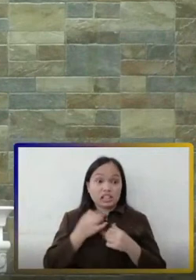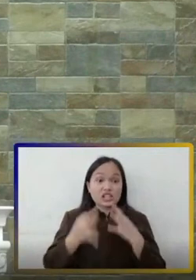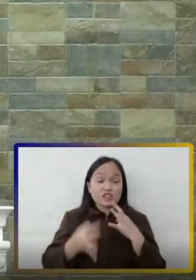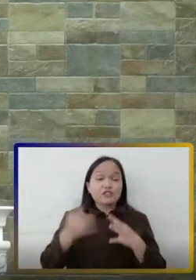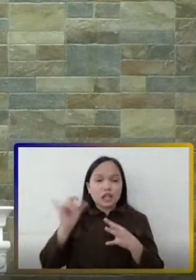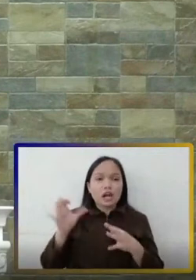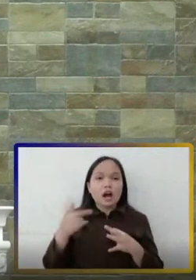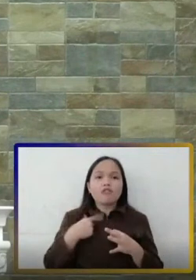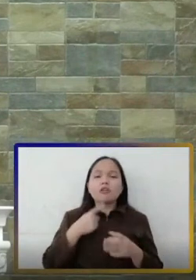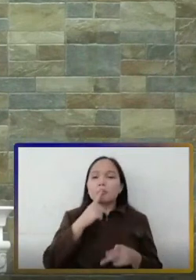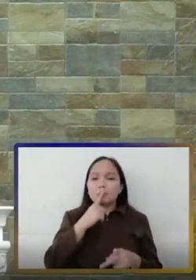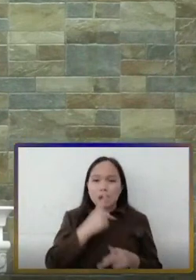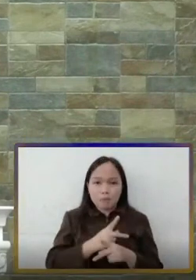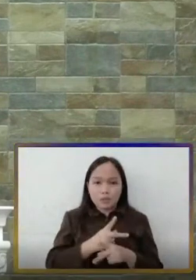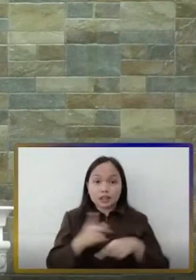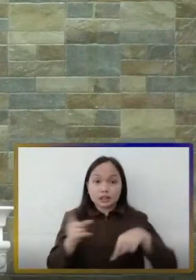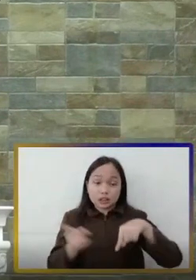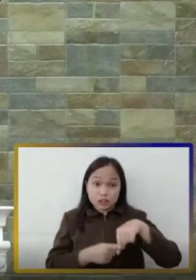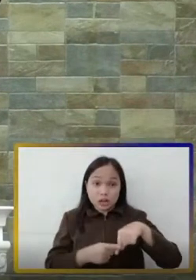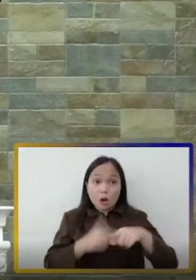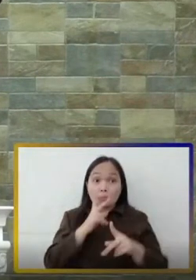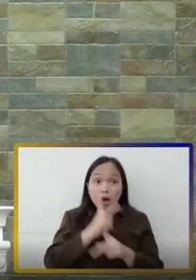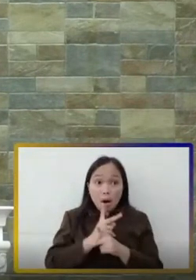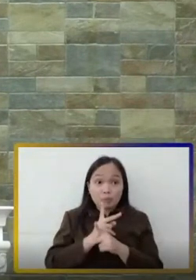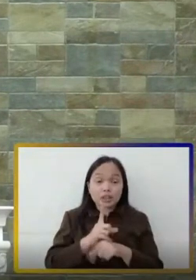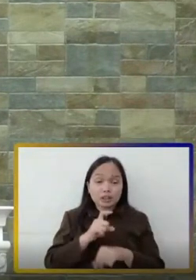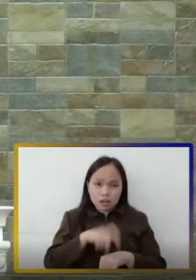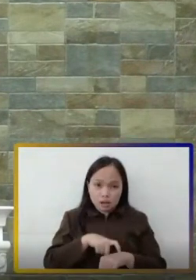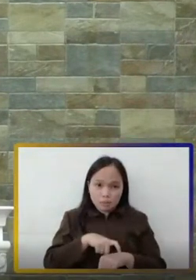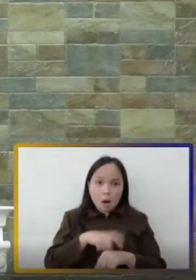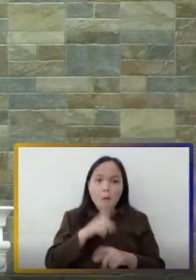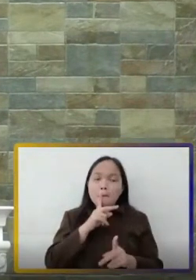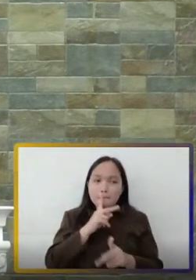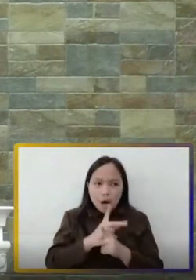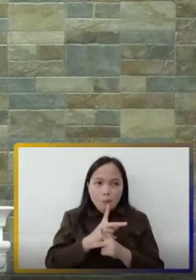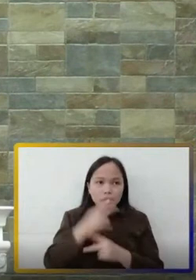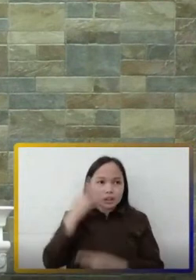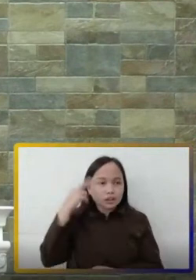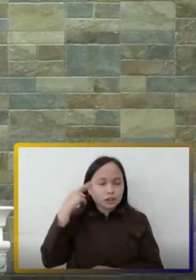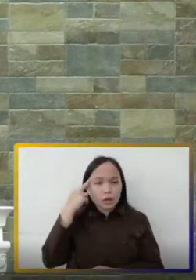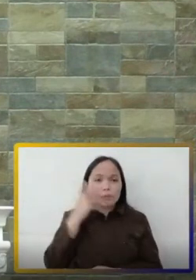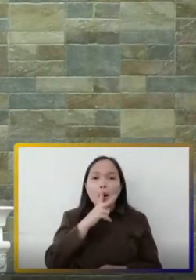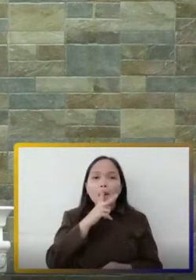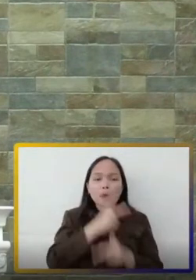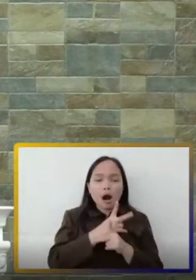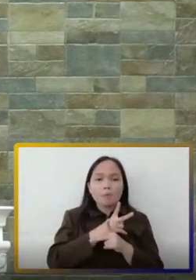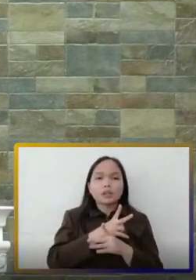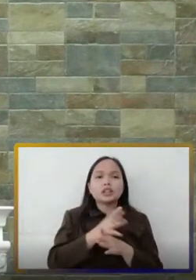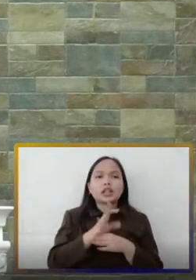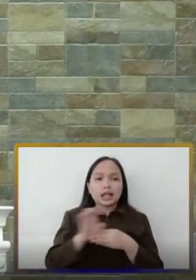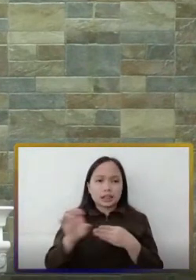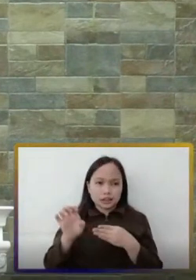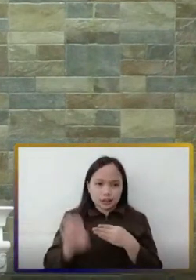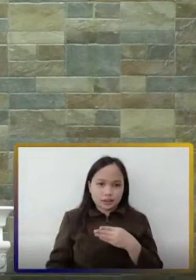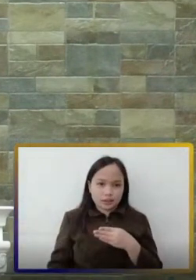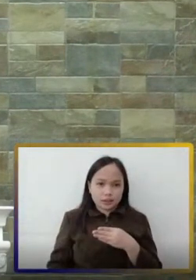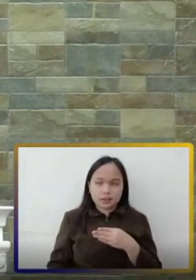proper spanking in a proper time with a proper reason and proper ending.